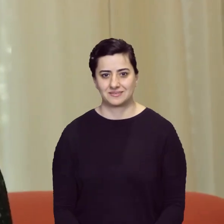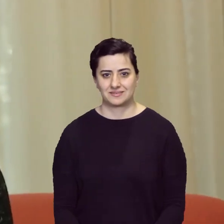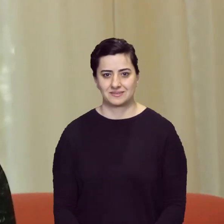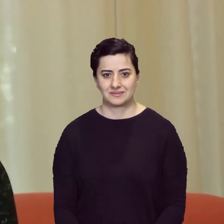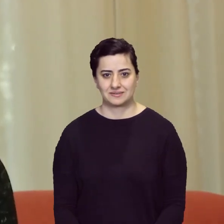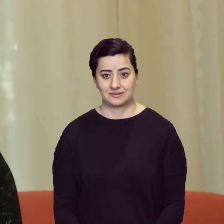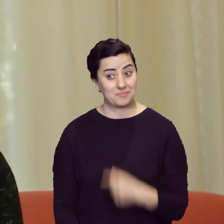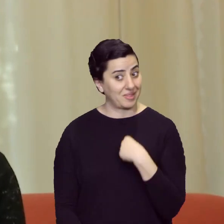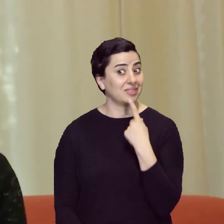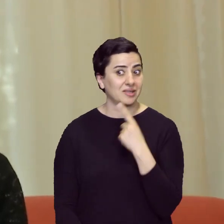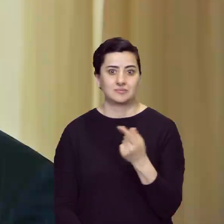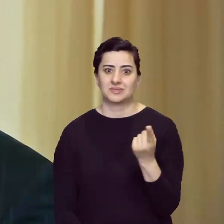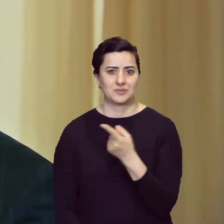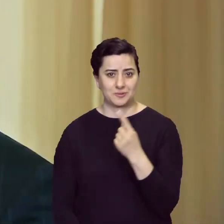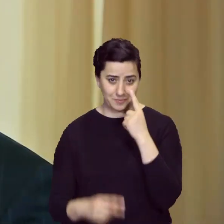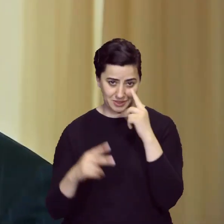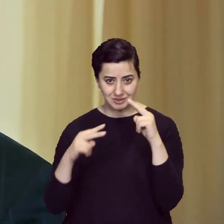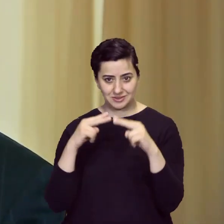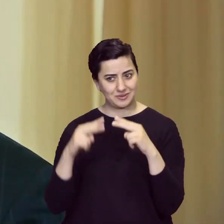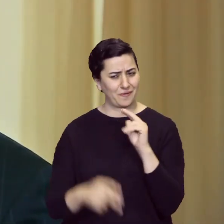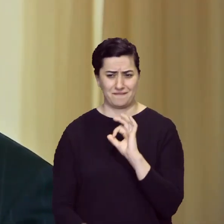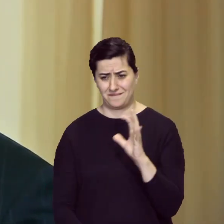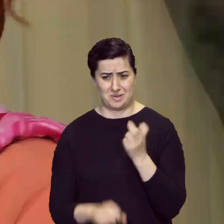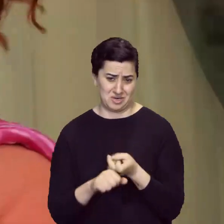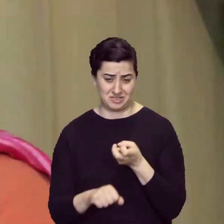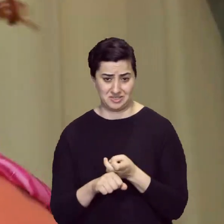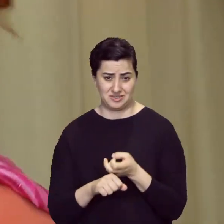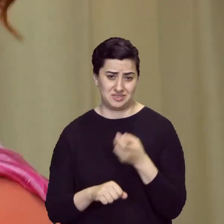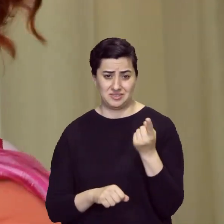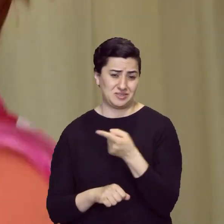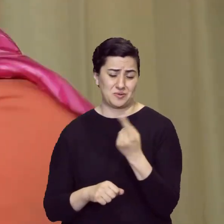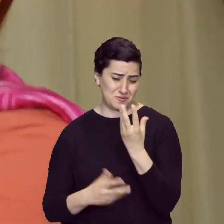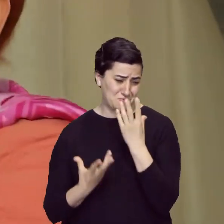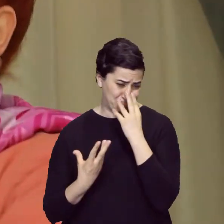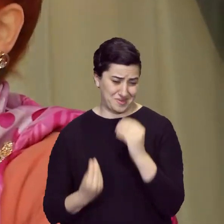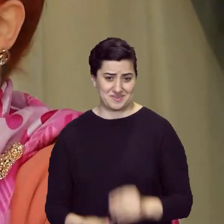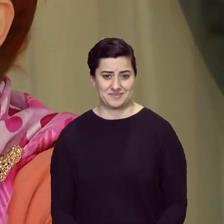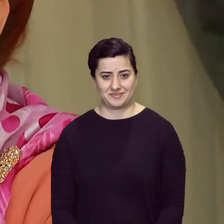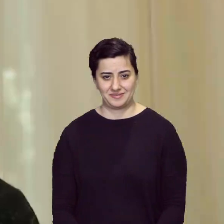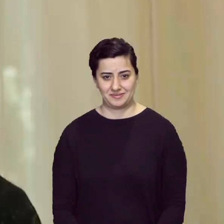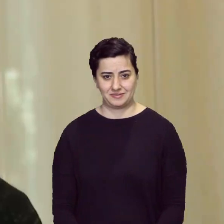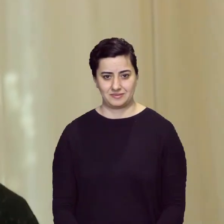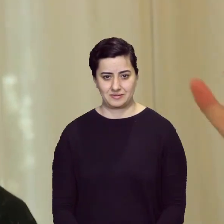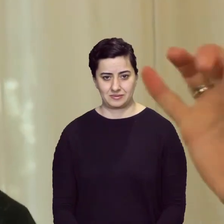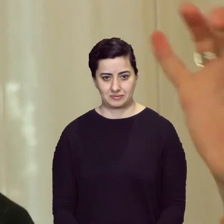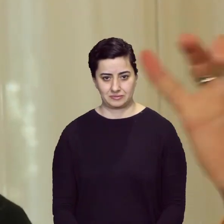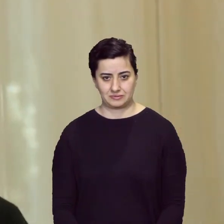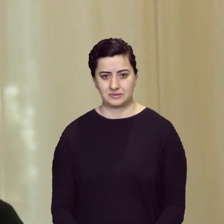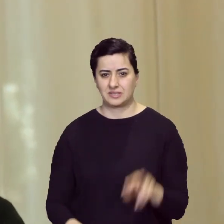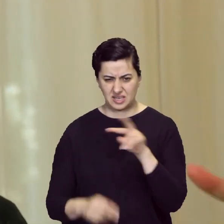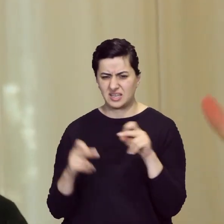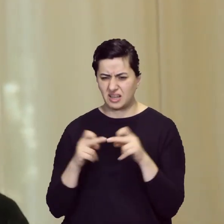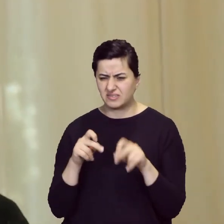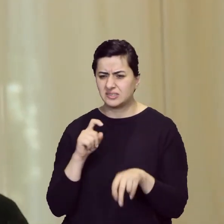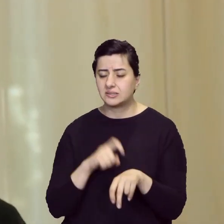ben diyeyim size. Ay şu bakışlara bak. Size nasıl imreniyorum bir bilseniz. Zaten kavga